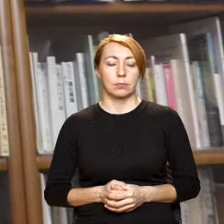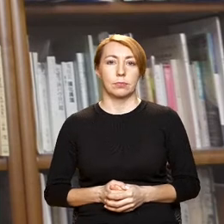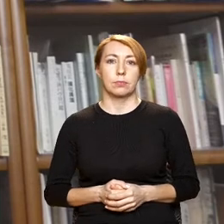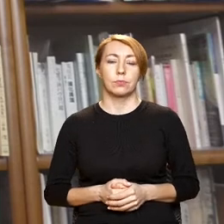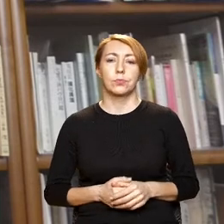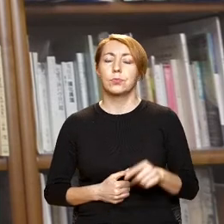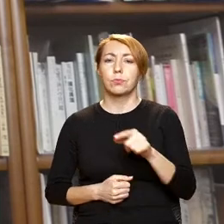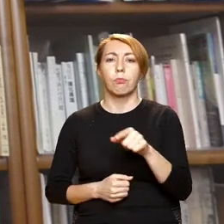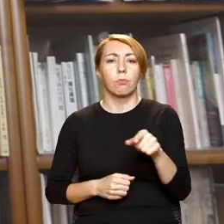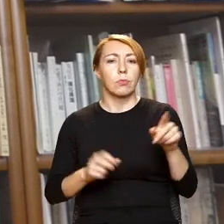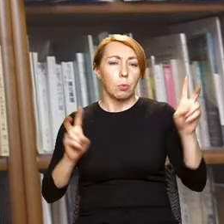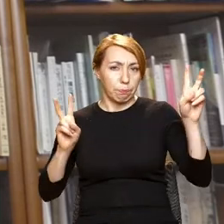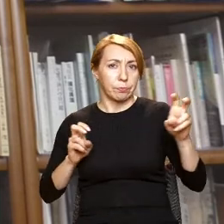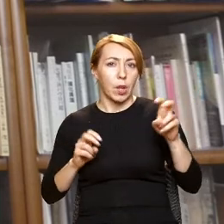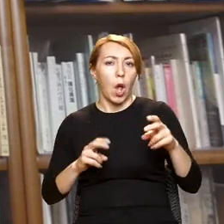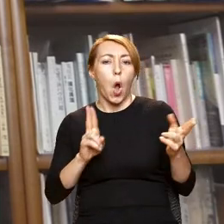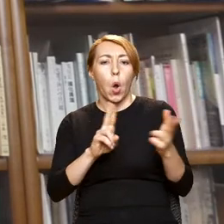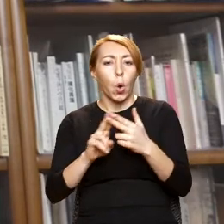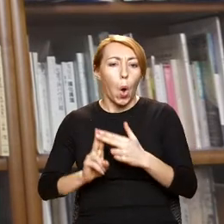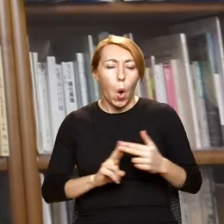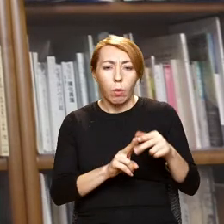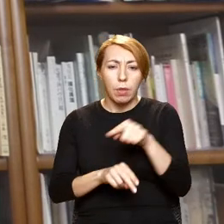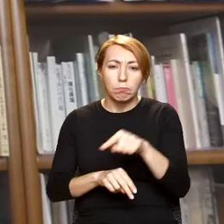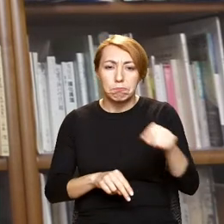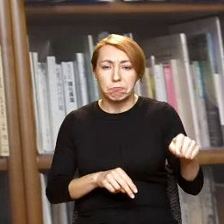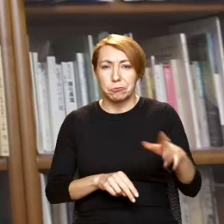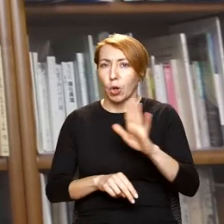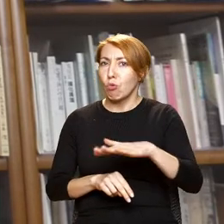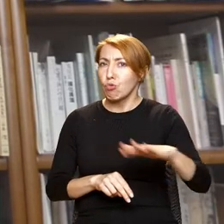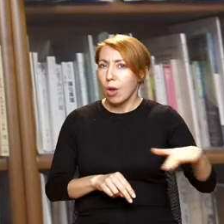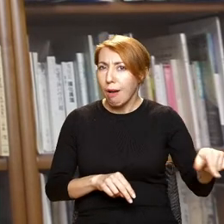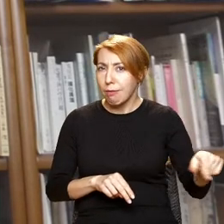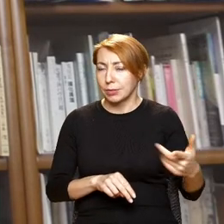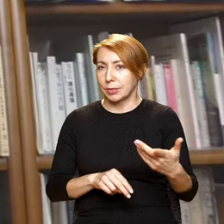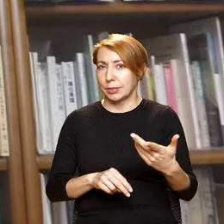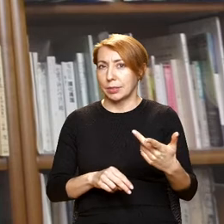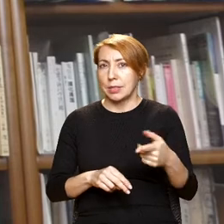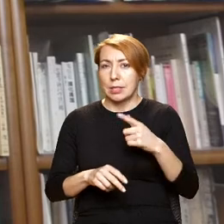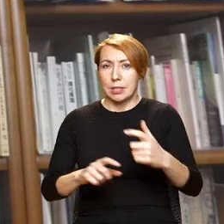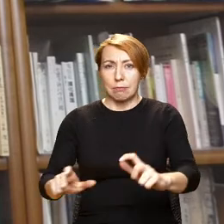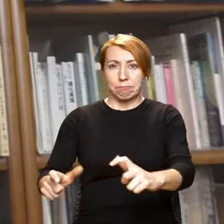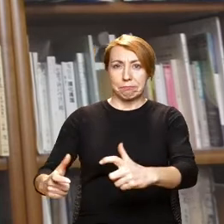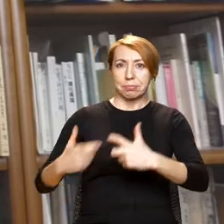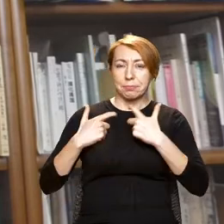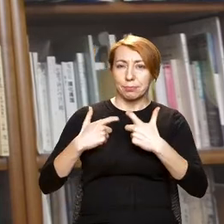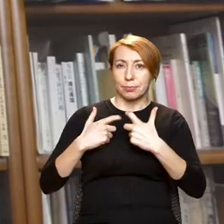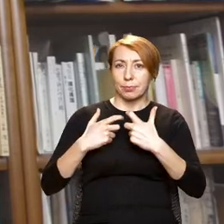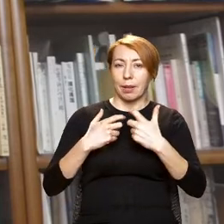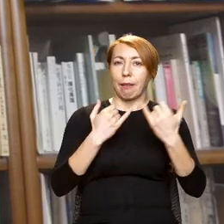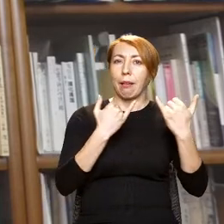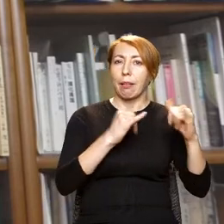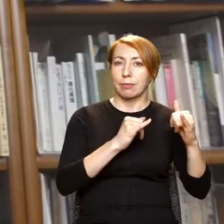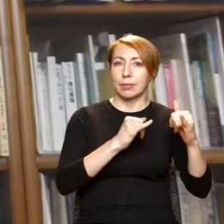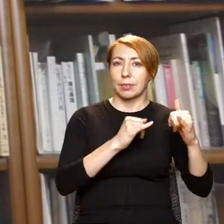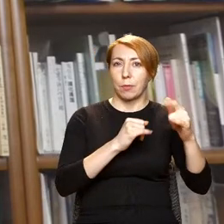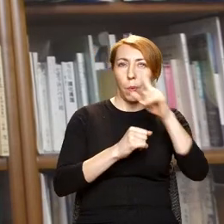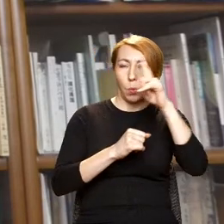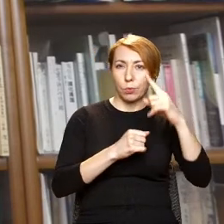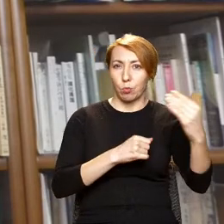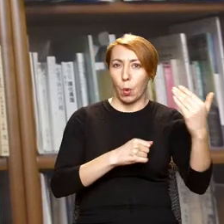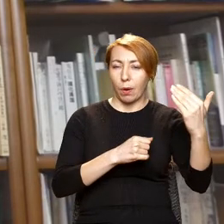Kontaktując się z tymi dziećmi natury, których przyparło do muru wtargnięcie zupełnie innej formy